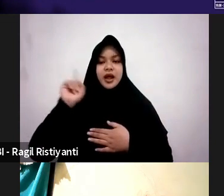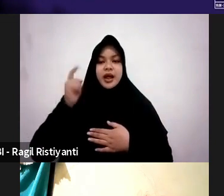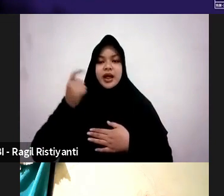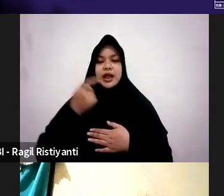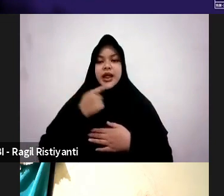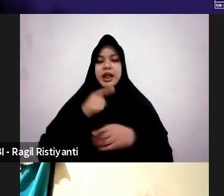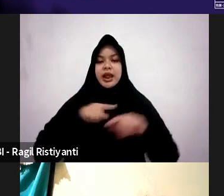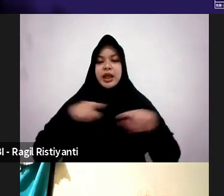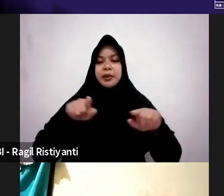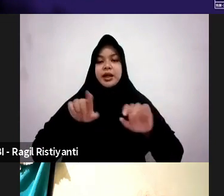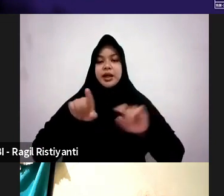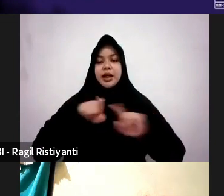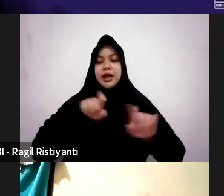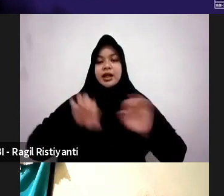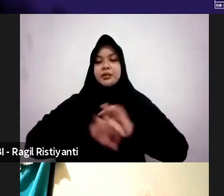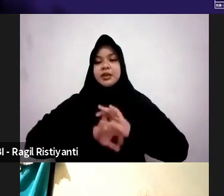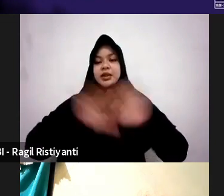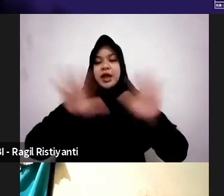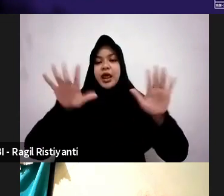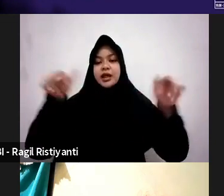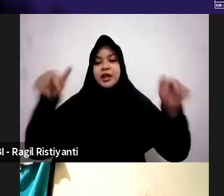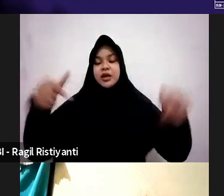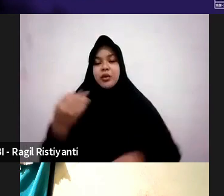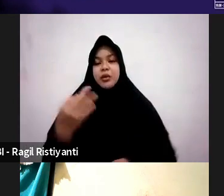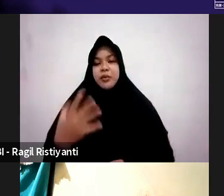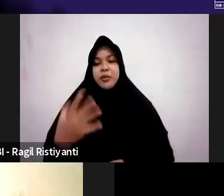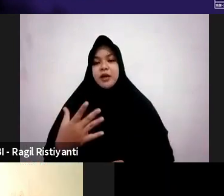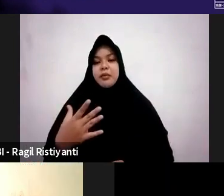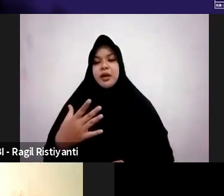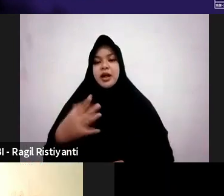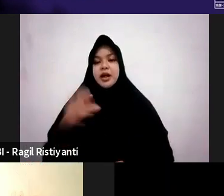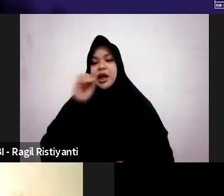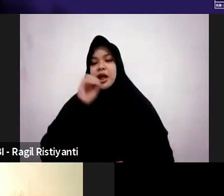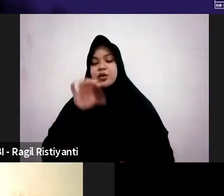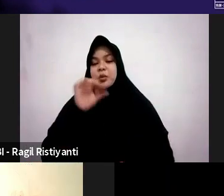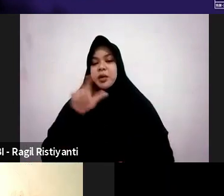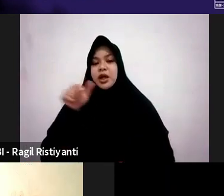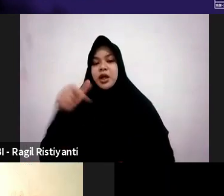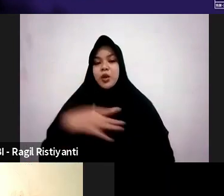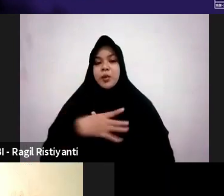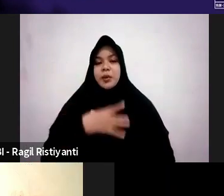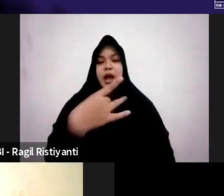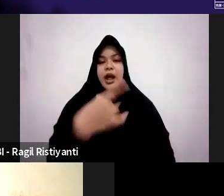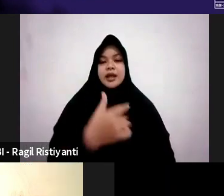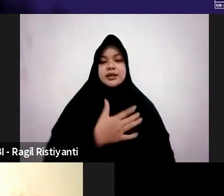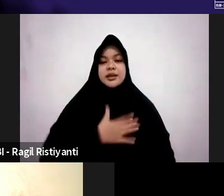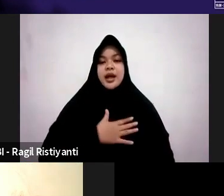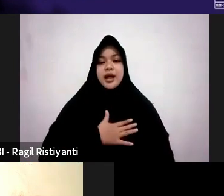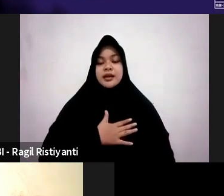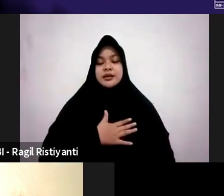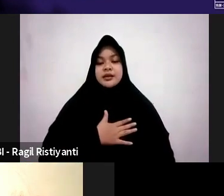juga dari penjelasan penyelasan beberapa narasumber tadi itu menarik untuk saya